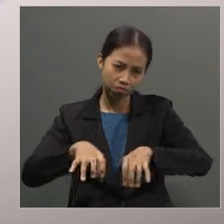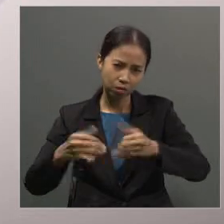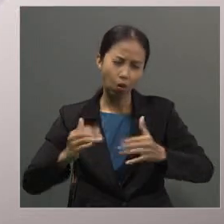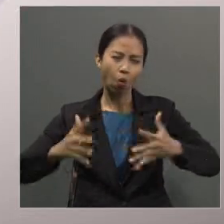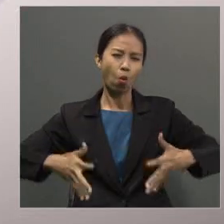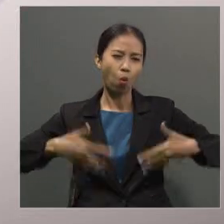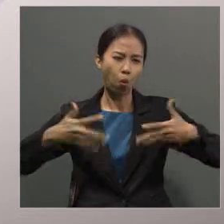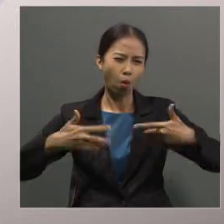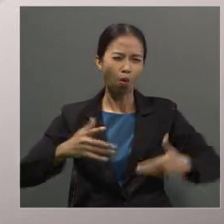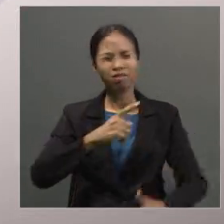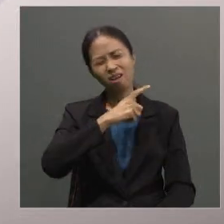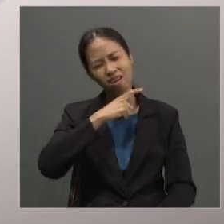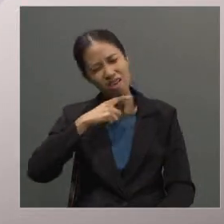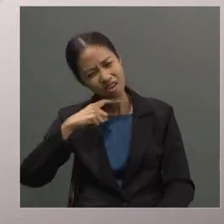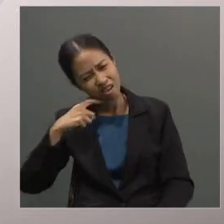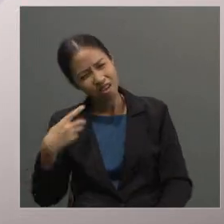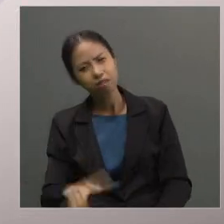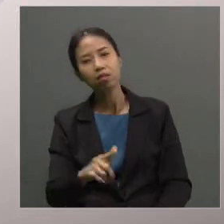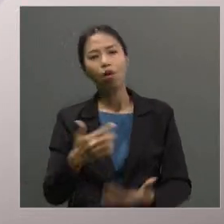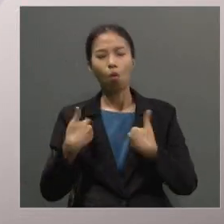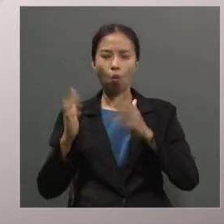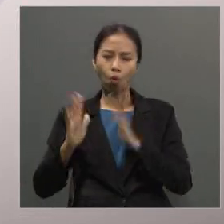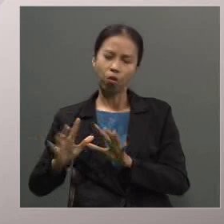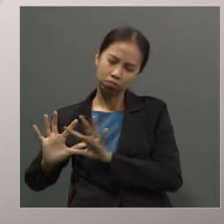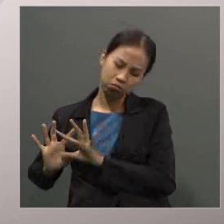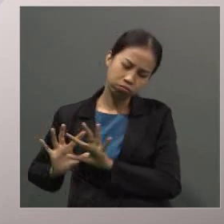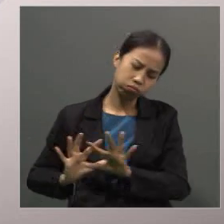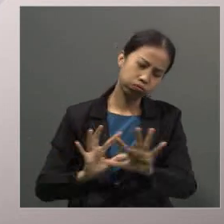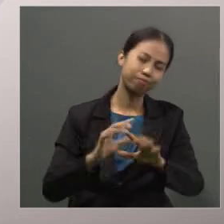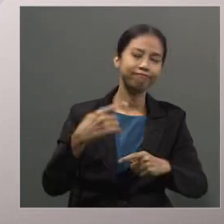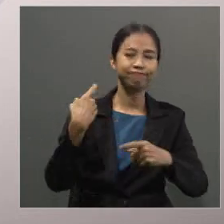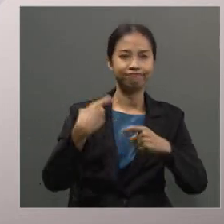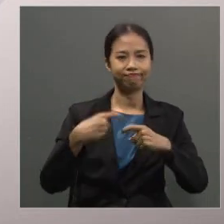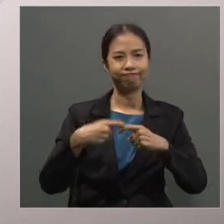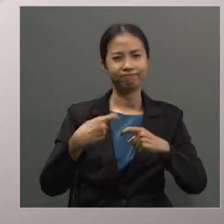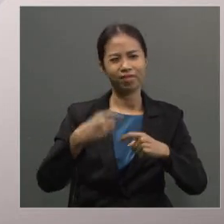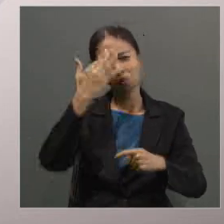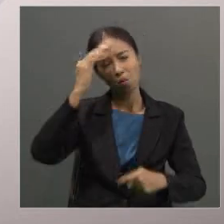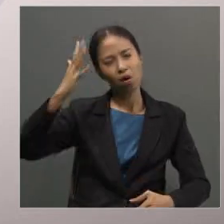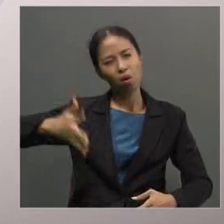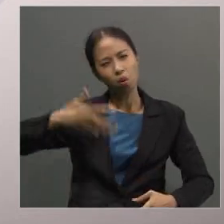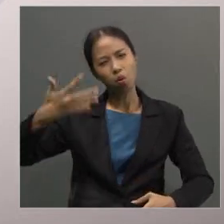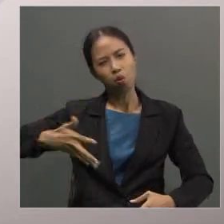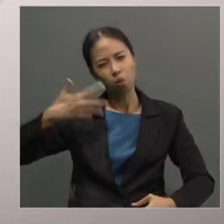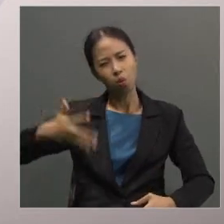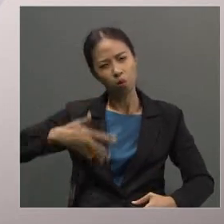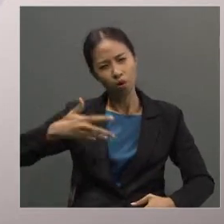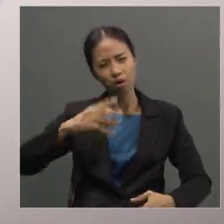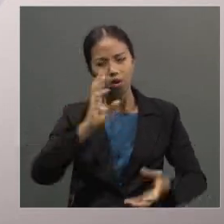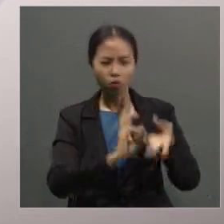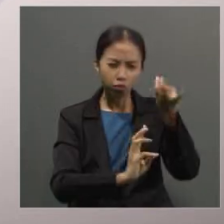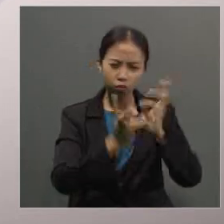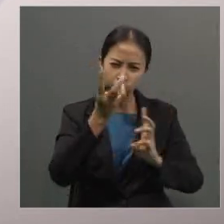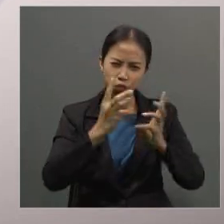ร้อนมันแล้งแบบเนี้ยการที่จะใช้บุคลากรกำลังคนขึ้นไปอ่ะเชอรี่โหอากาศมันร้อนมันแล้งทั้งฝุ่นทั้ง